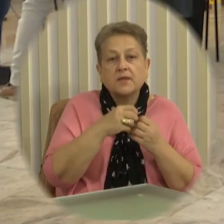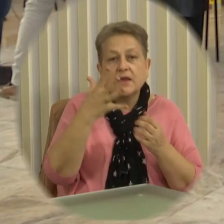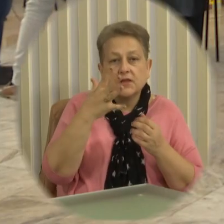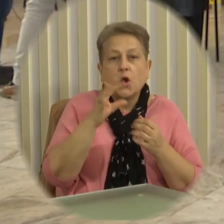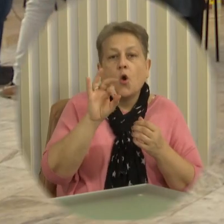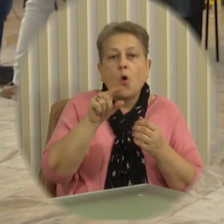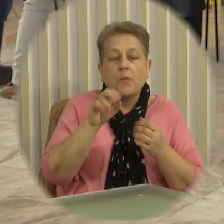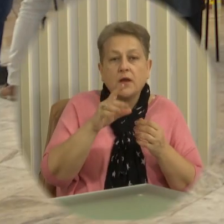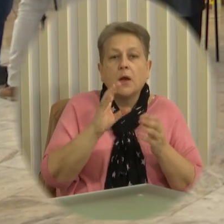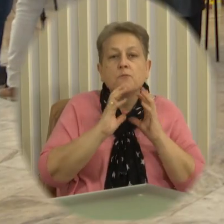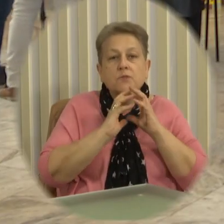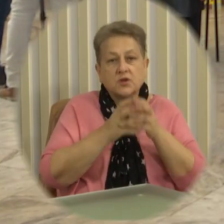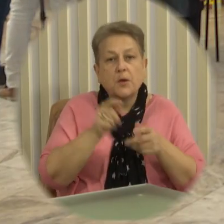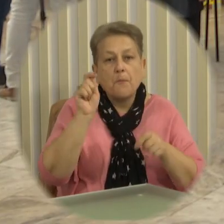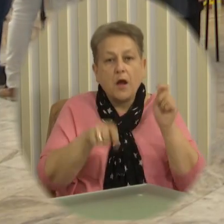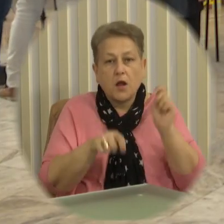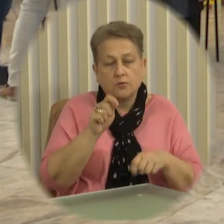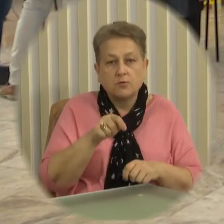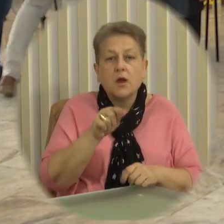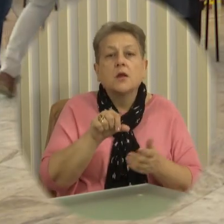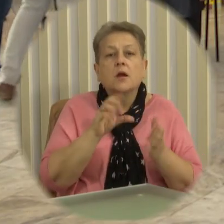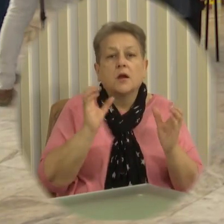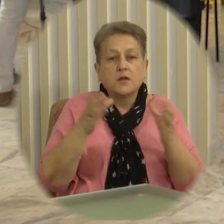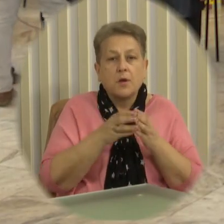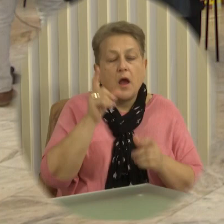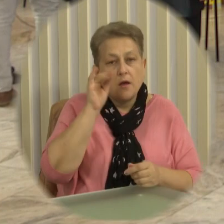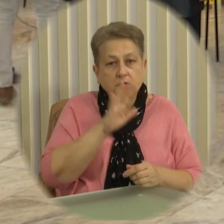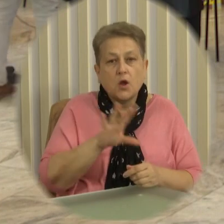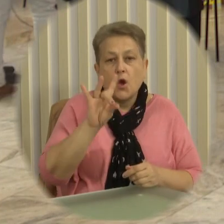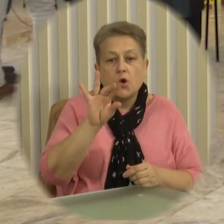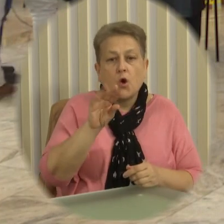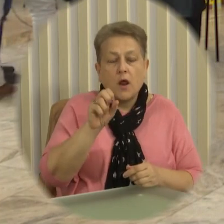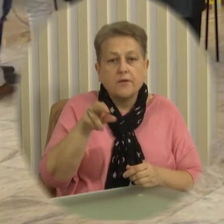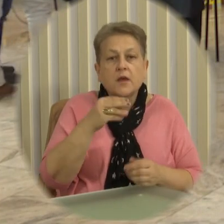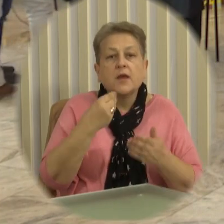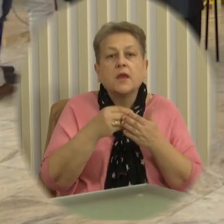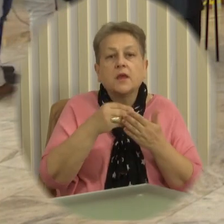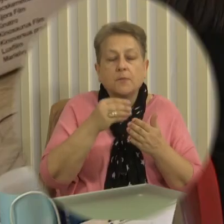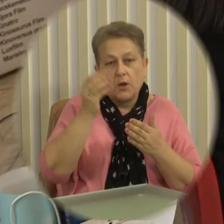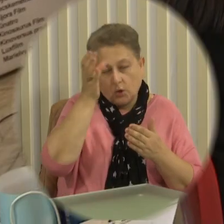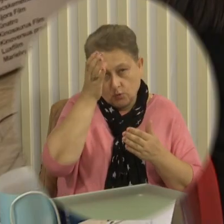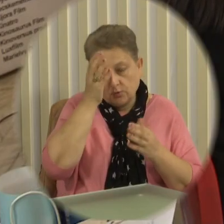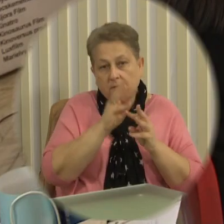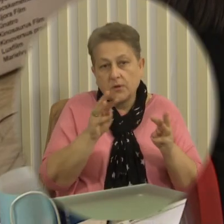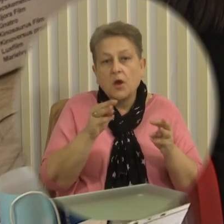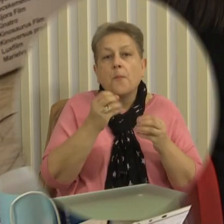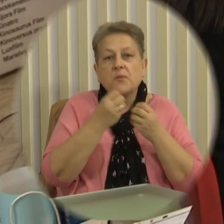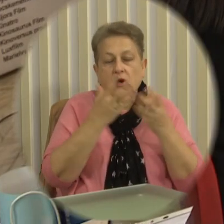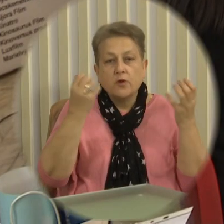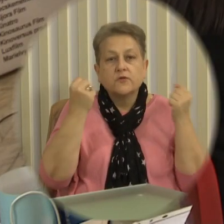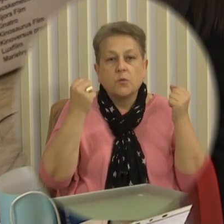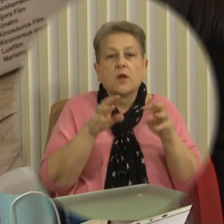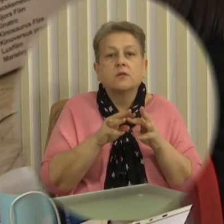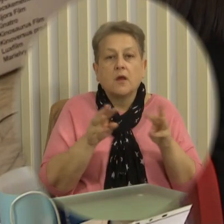15-րդ Հոբելյանական միջազգային փառատոնը։ Այն կազմակերպում է Հայաստանի Ռոլան Բիկով հիմնադրամը, կրթության, գիտության, մշակույթի և